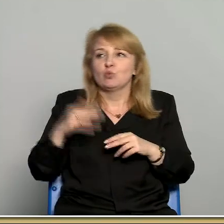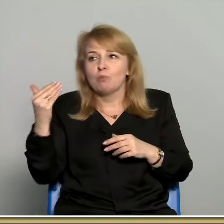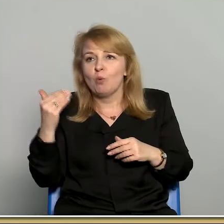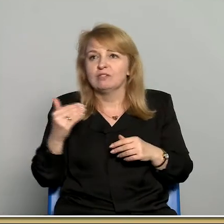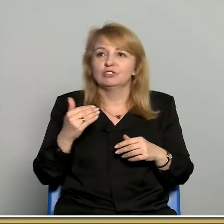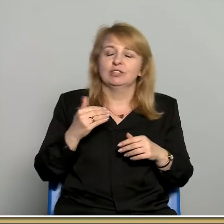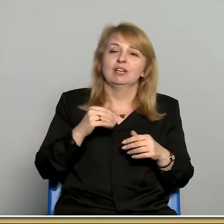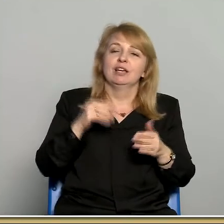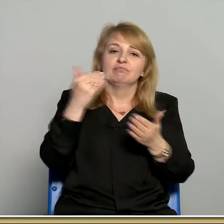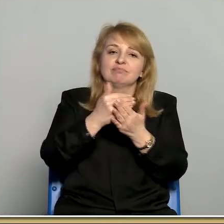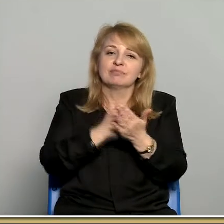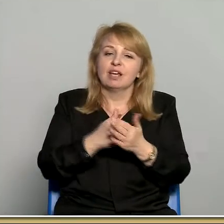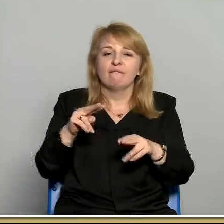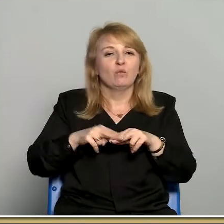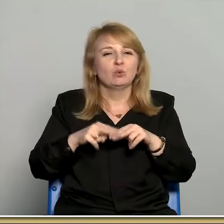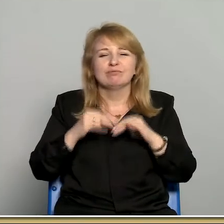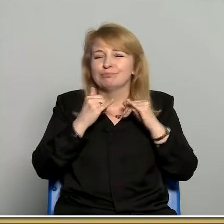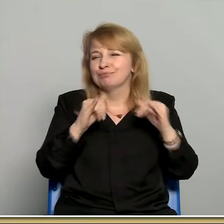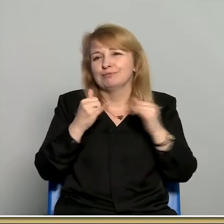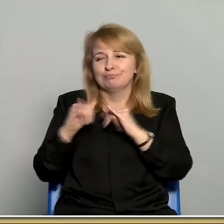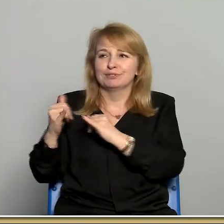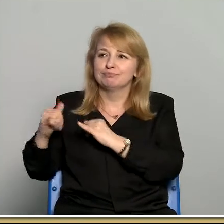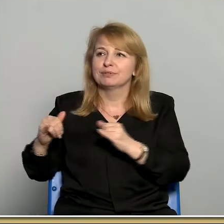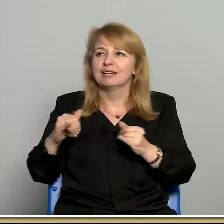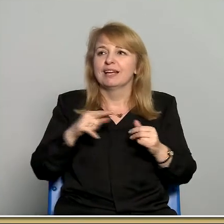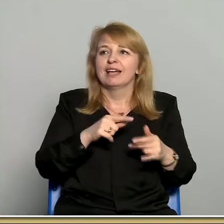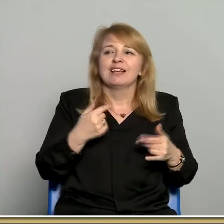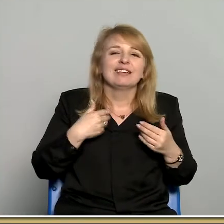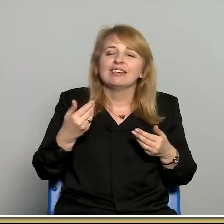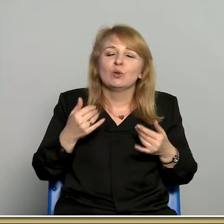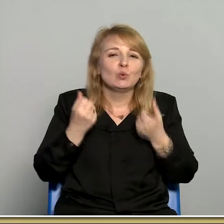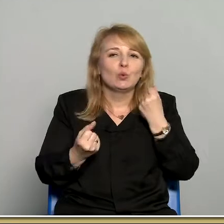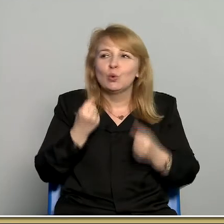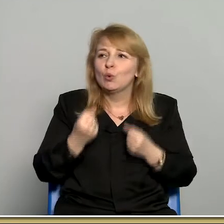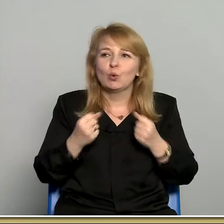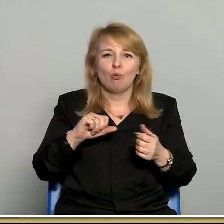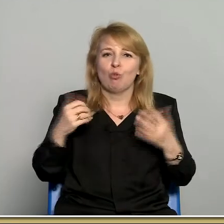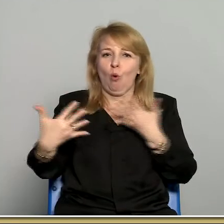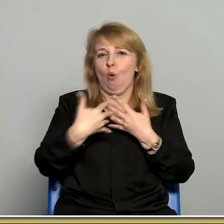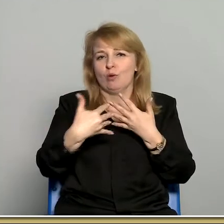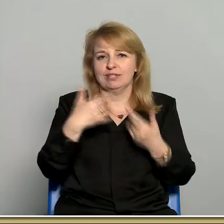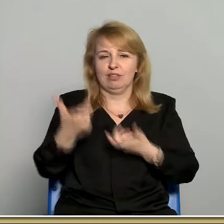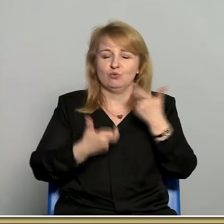Te fundusze są tak różne i tak dzielą różnymi, mają różnych